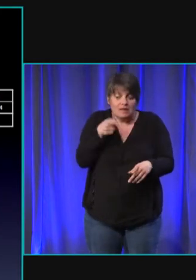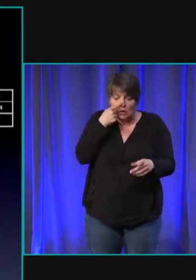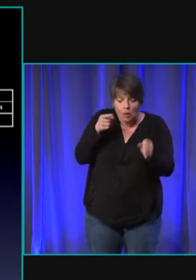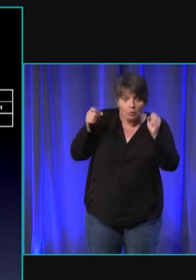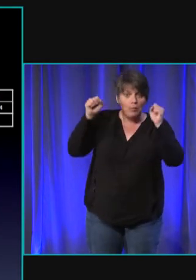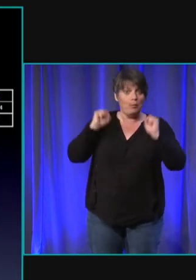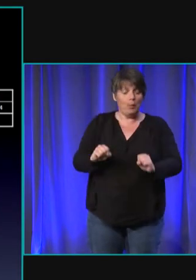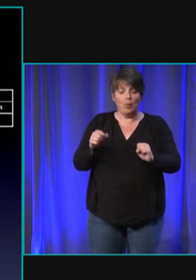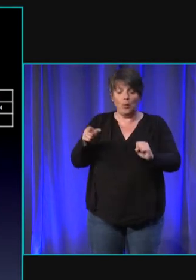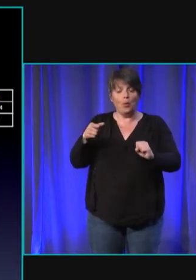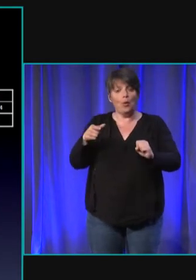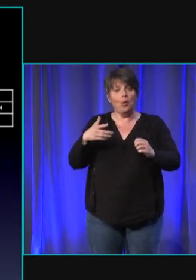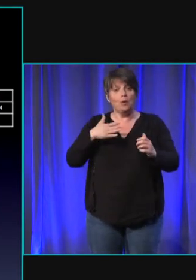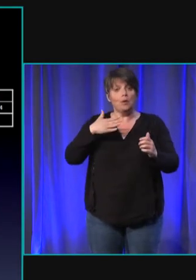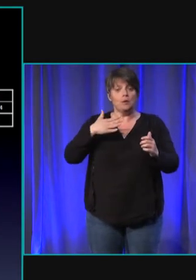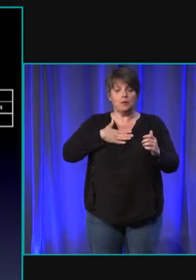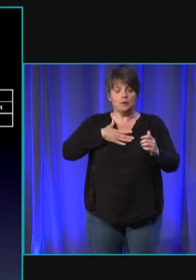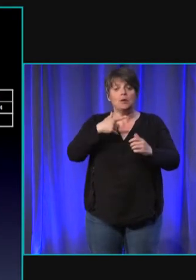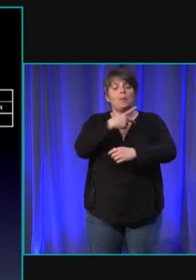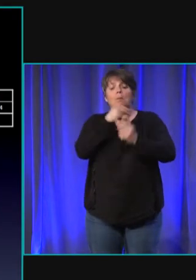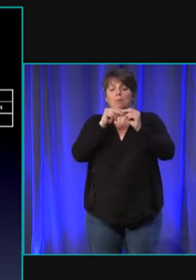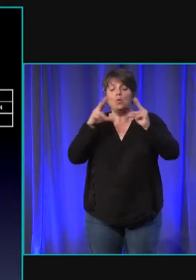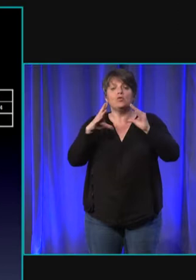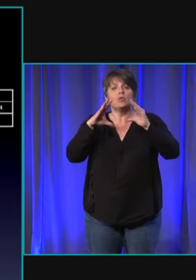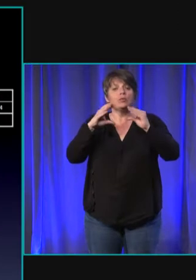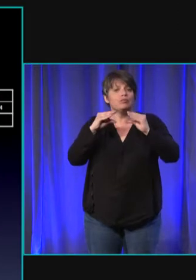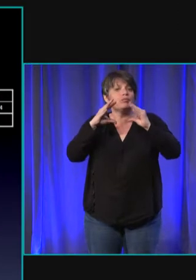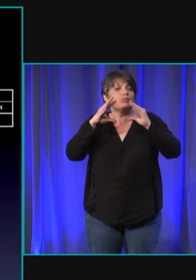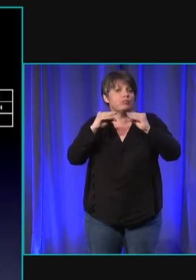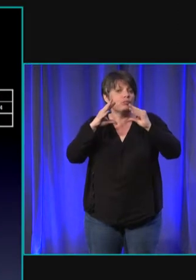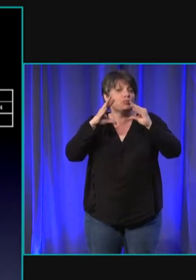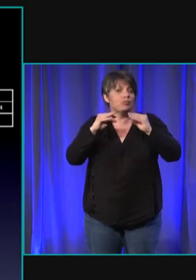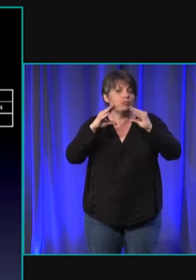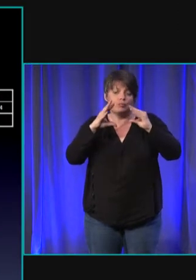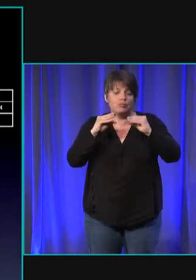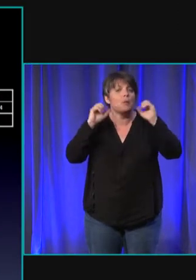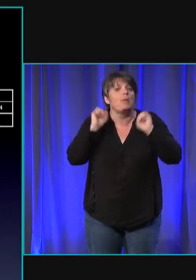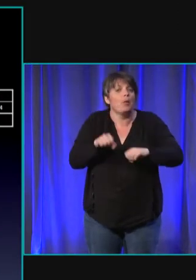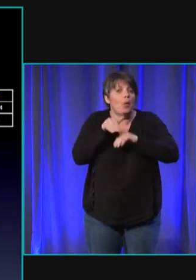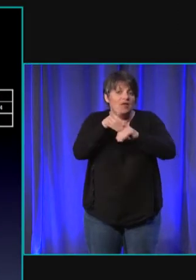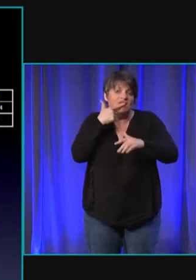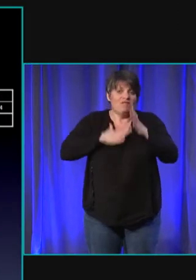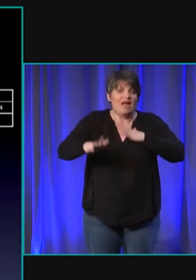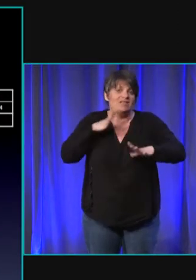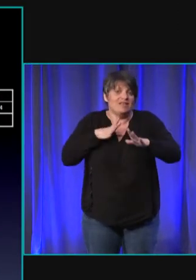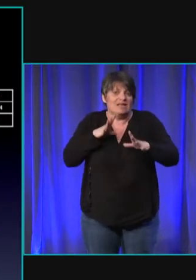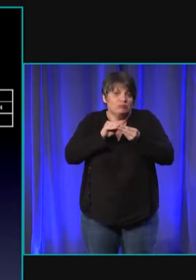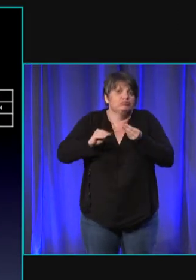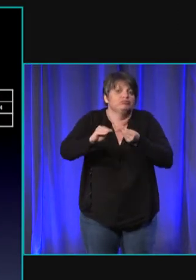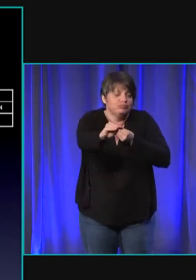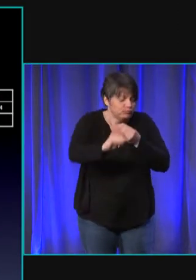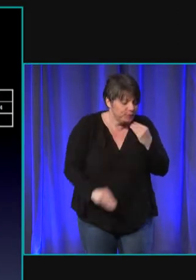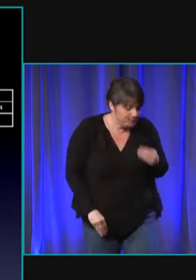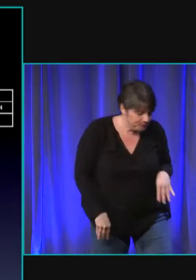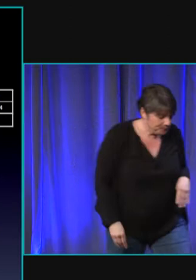de préserver leurs propriétés contractiles musculaires et donc de retarder ce phénomène de fatigue. Donc retenez qu'il y